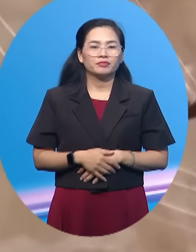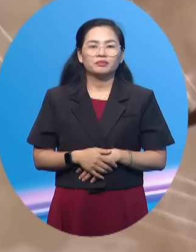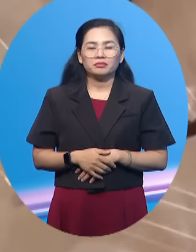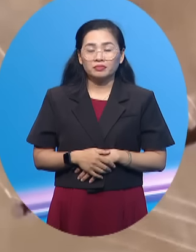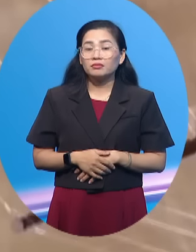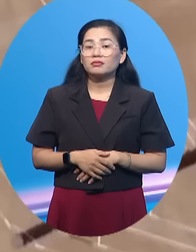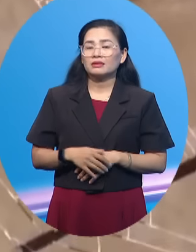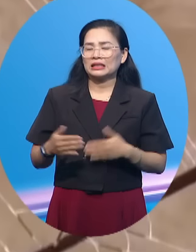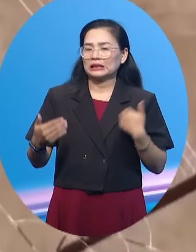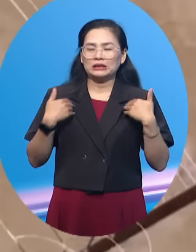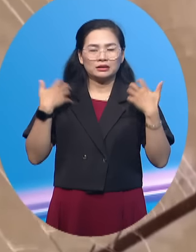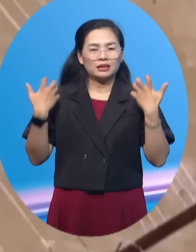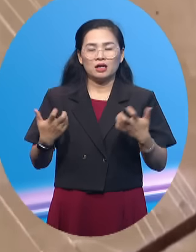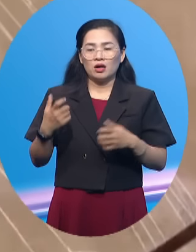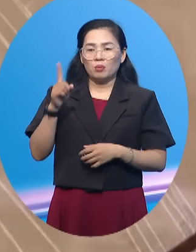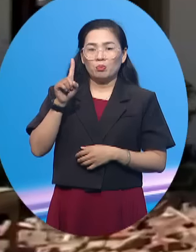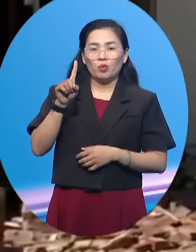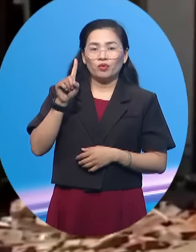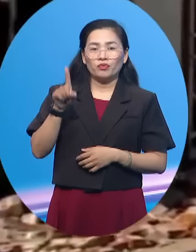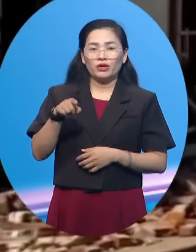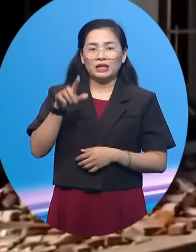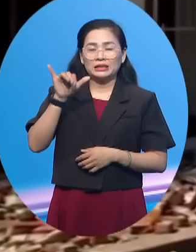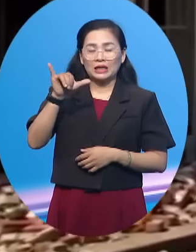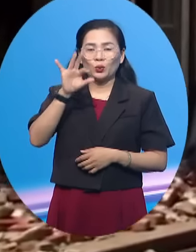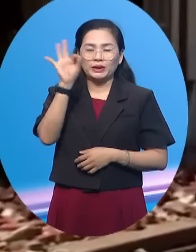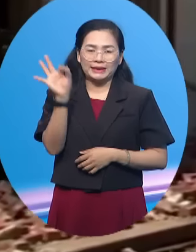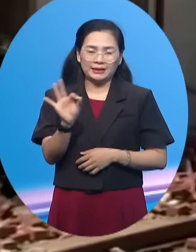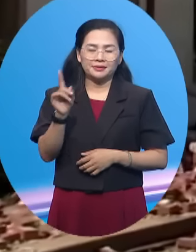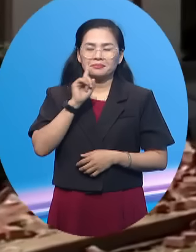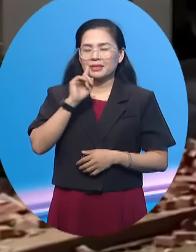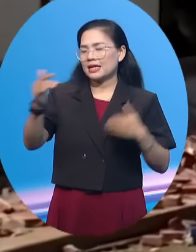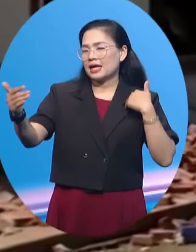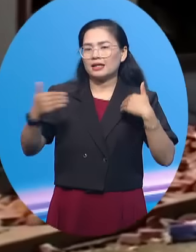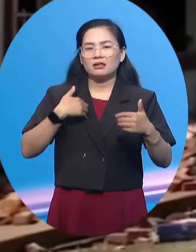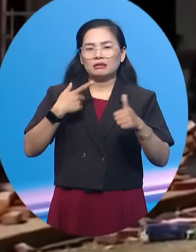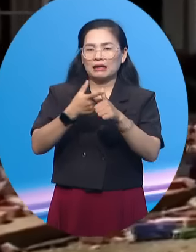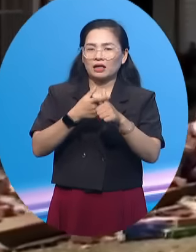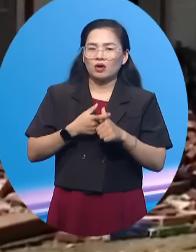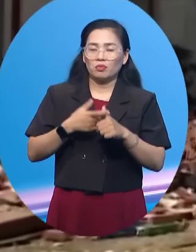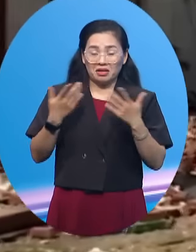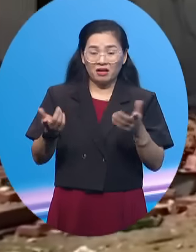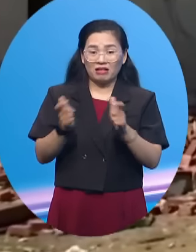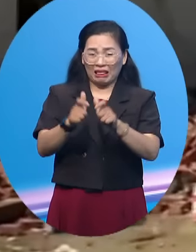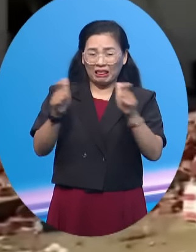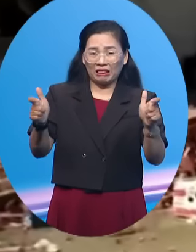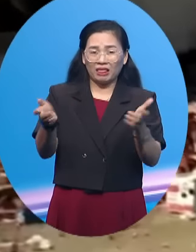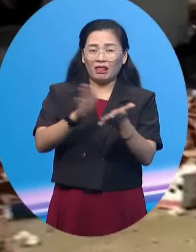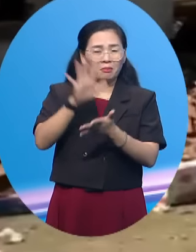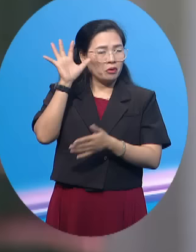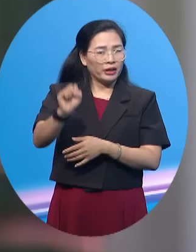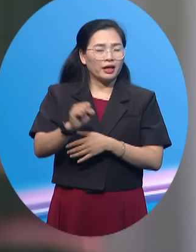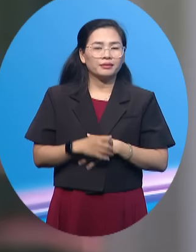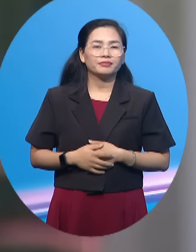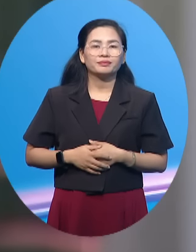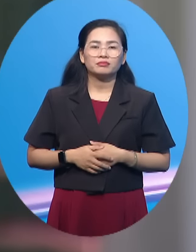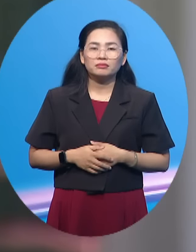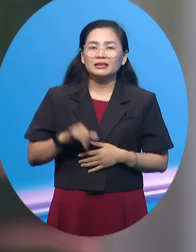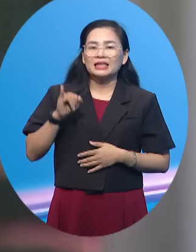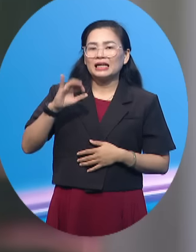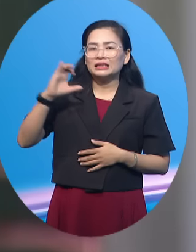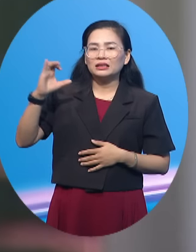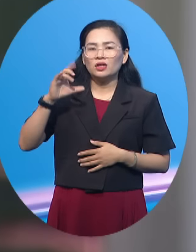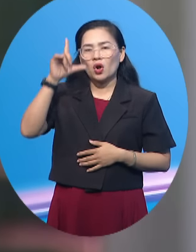khoảng 1,6 tỷ người bị ảnh hưởng bởi các sự kiện thời tiết và con số này sẽ còn tăng thêm. ICC cũng lo ngại về tương lai khí